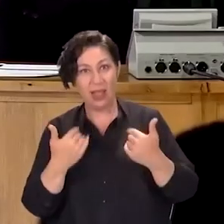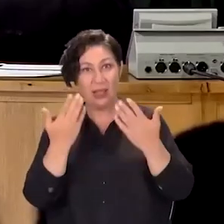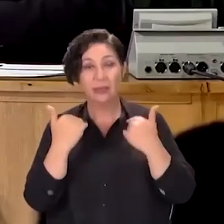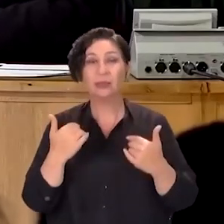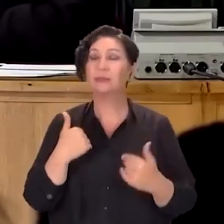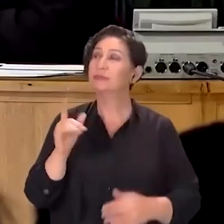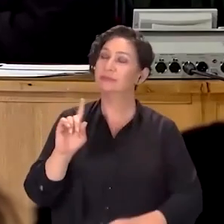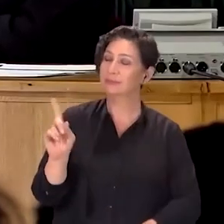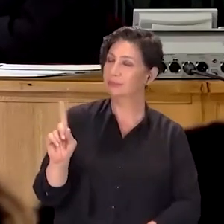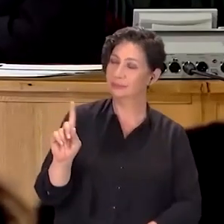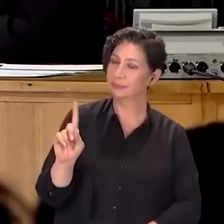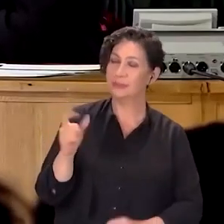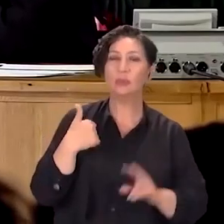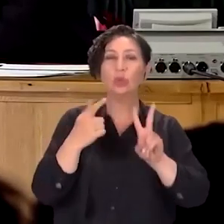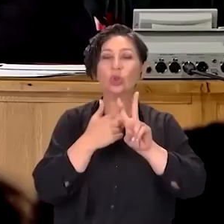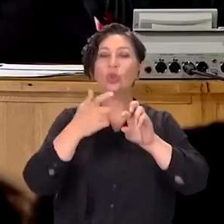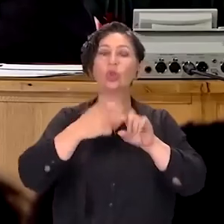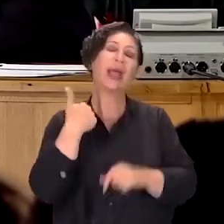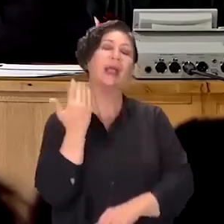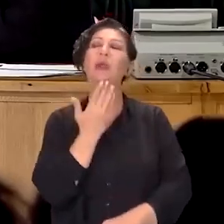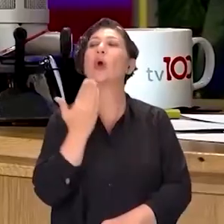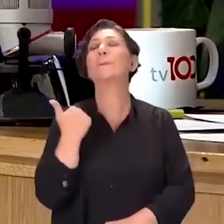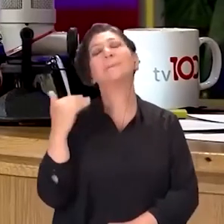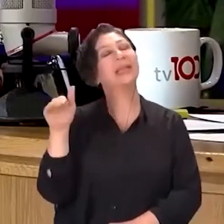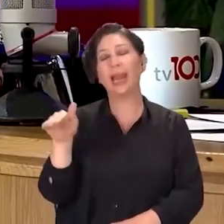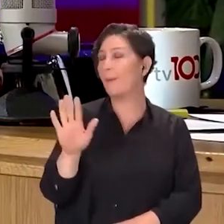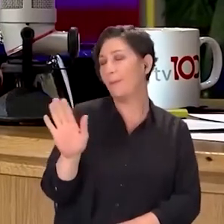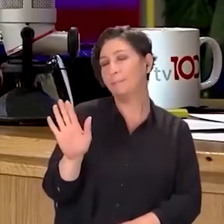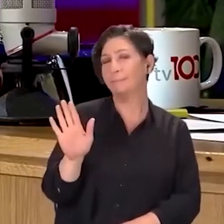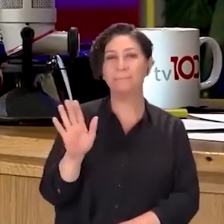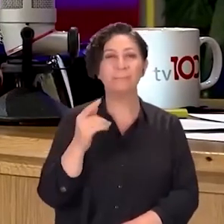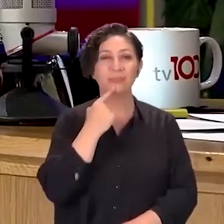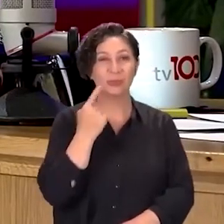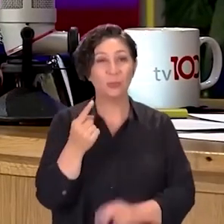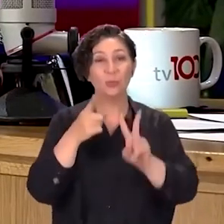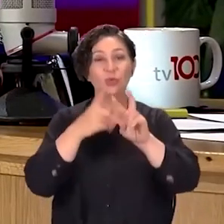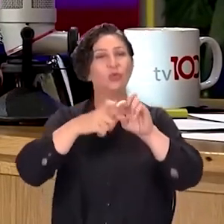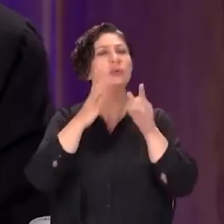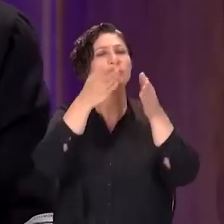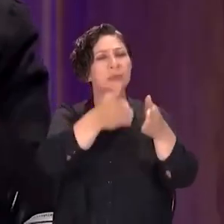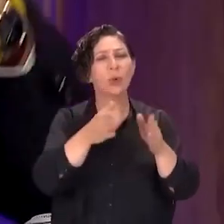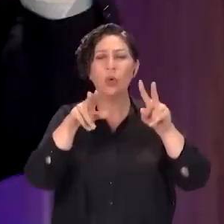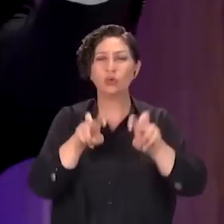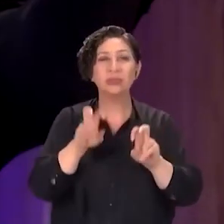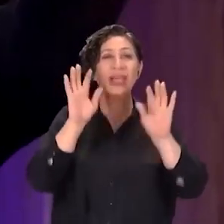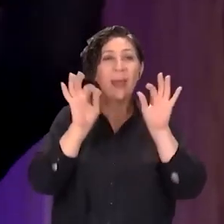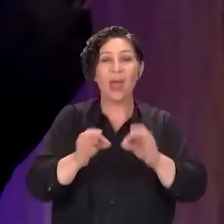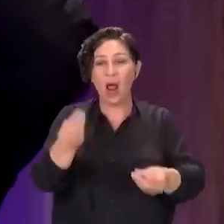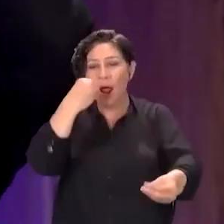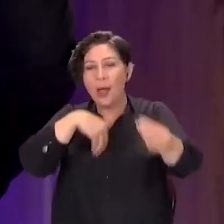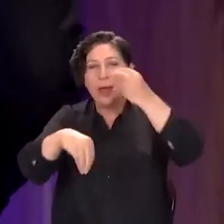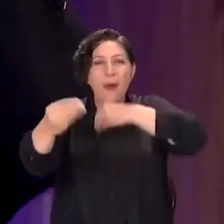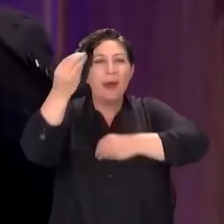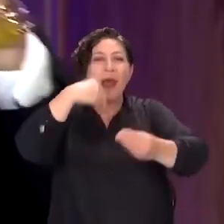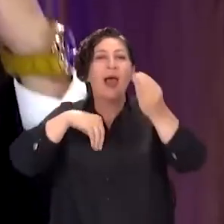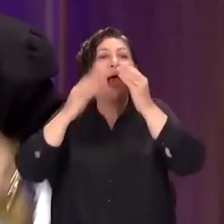Var. Ben diyorum ki Nur'a gidiyorum. Ay canım benim. Nur'a gidiyorum. Nur'da oturuyoruz. Sürekli yiyoruz. Hebele hebele